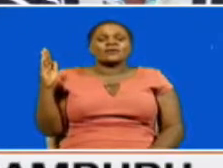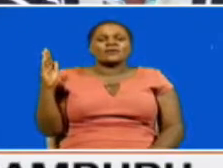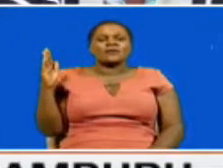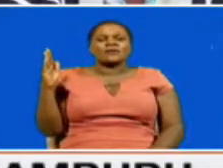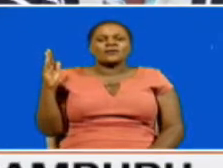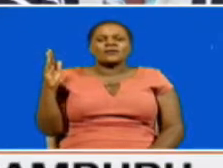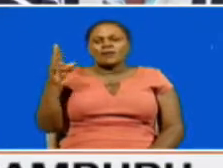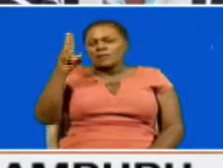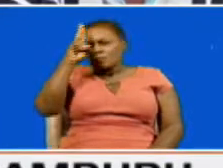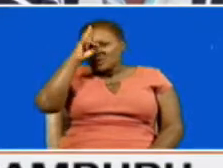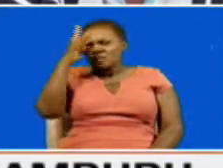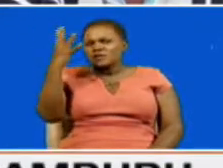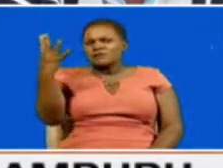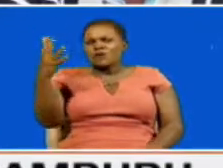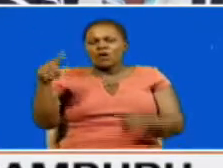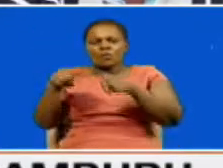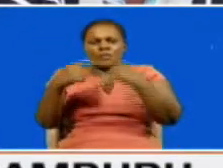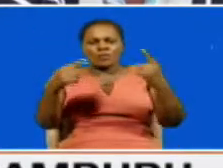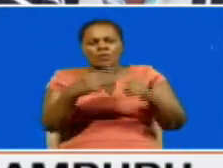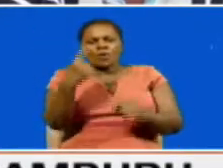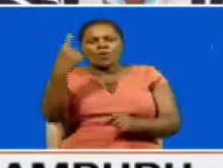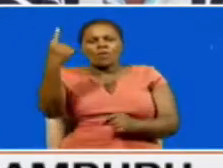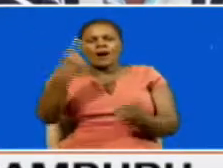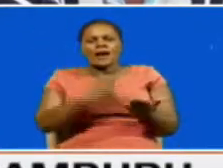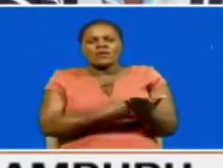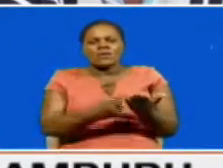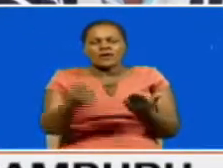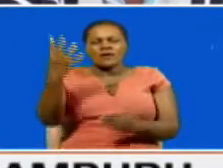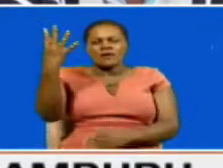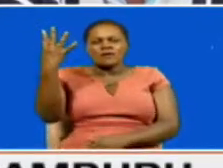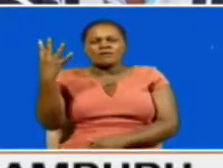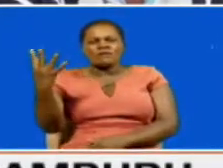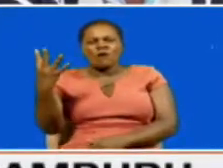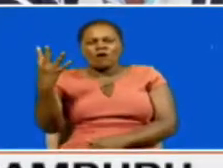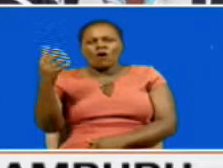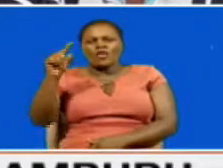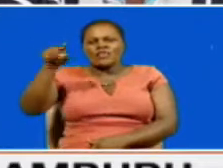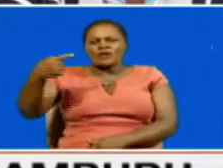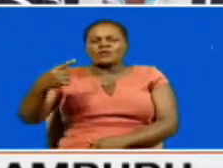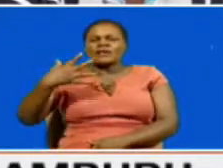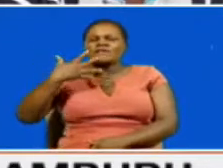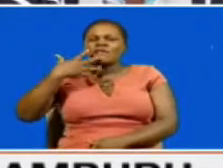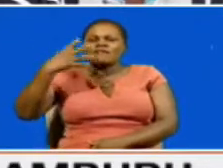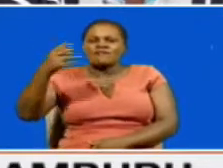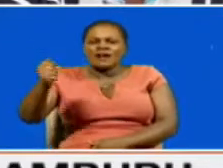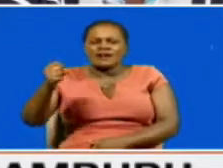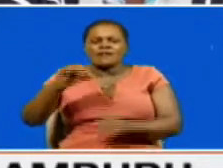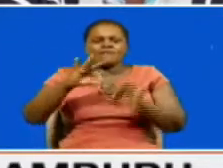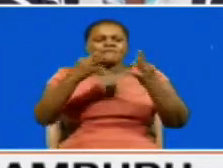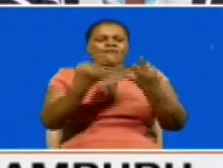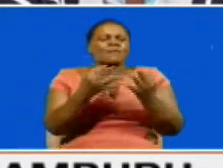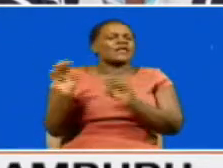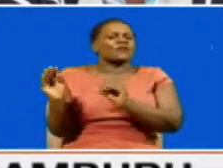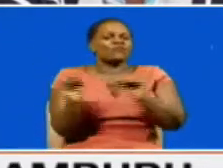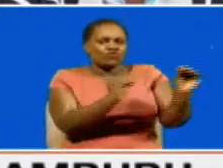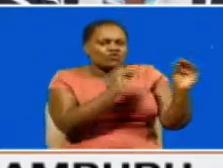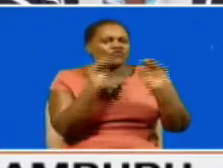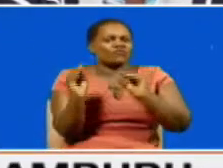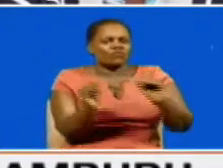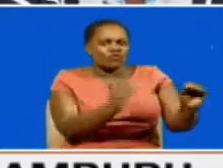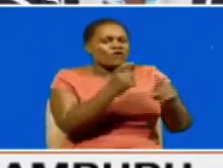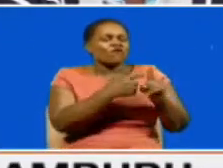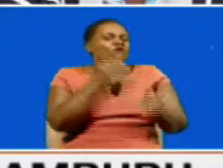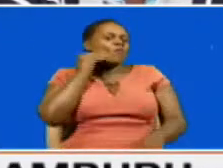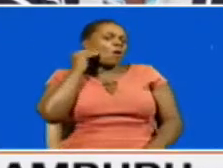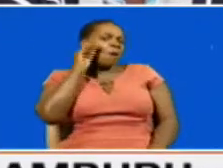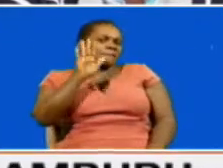Four security officers injured in just 1 week, and 4,500 families displaced from